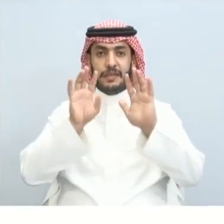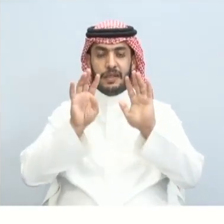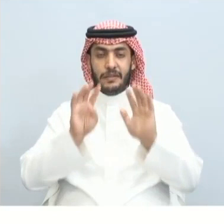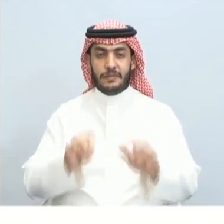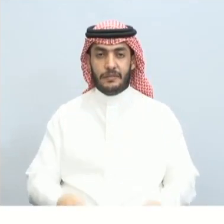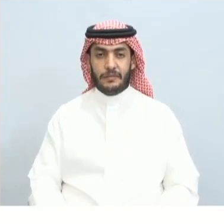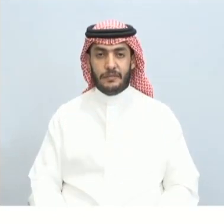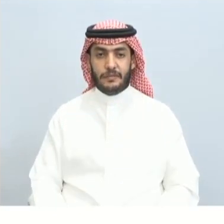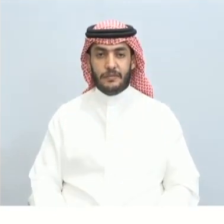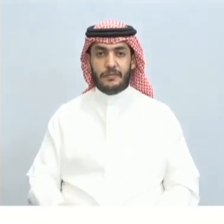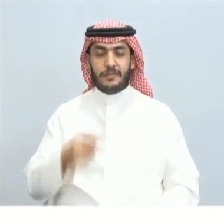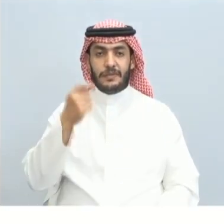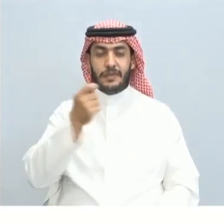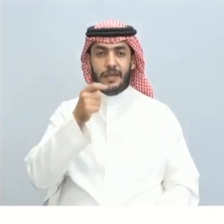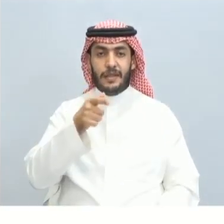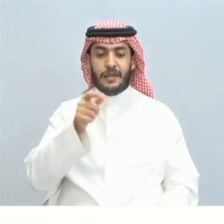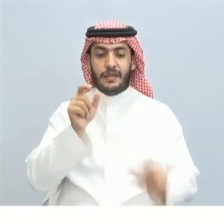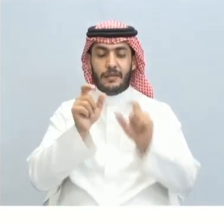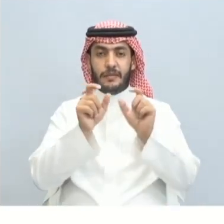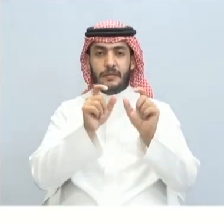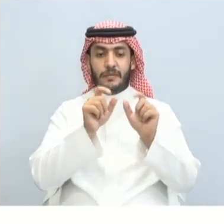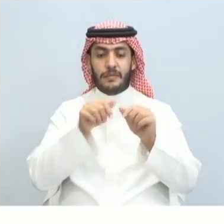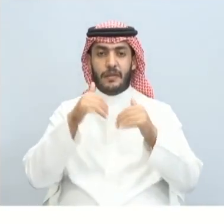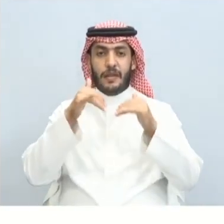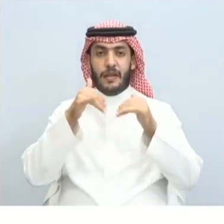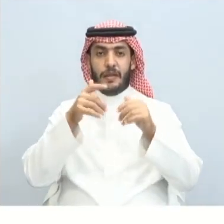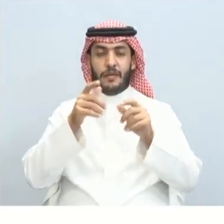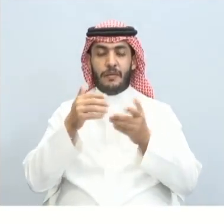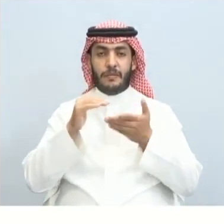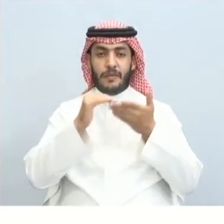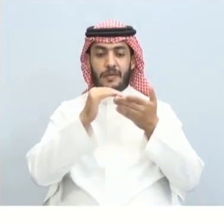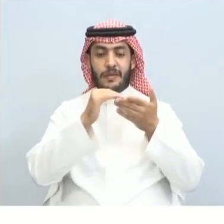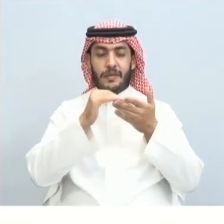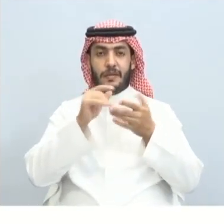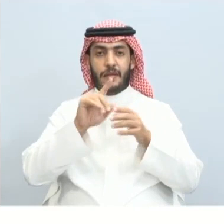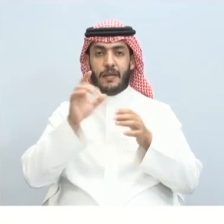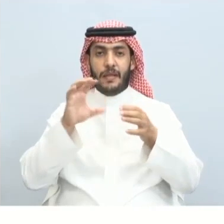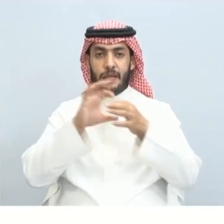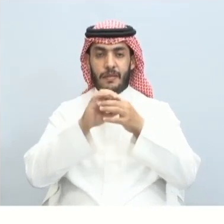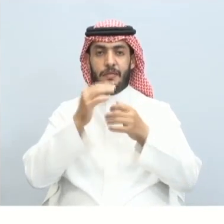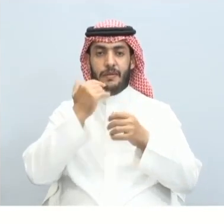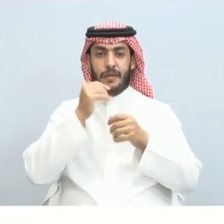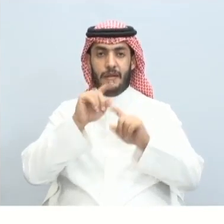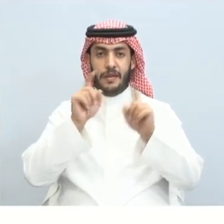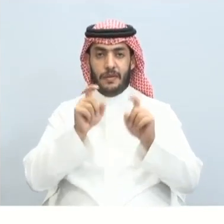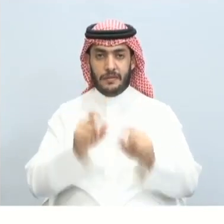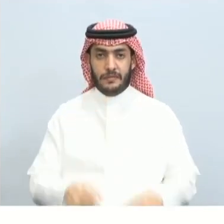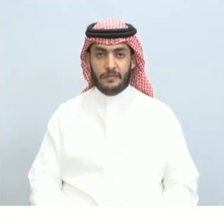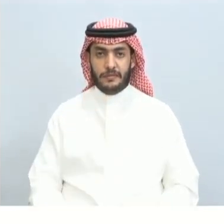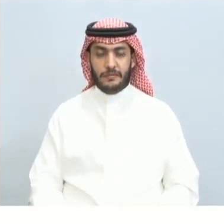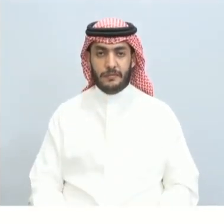عشر كتبنا هذه العباره نعم بصوره مكافئه لا تتضمن اقوسا